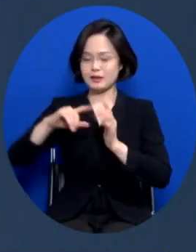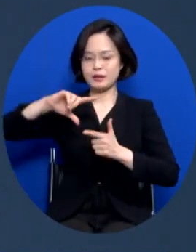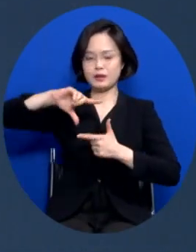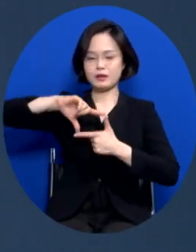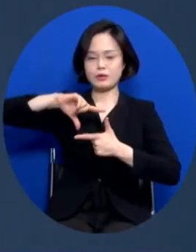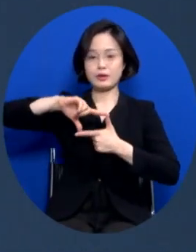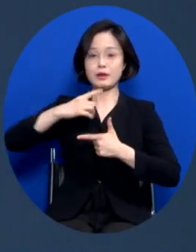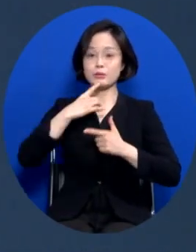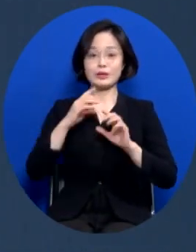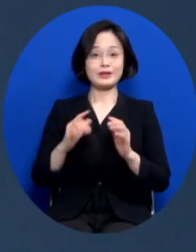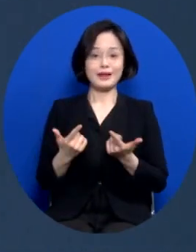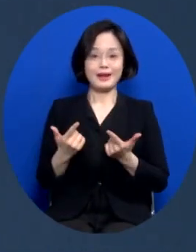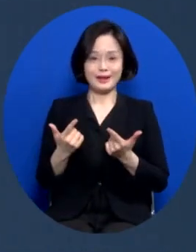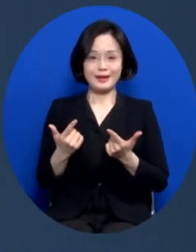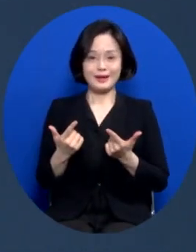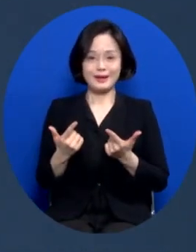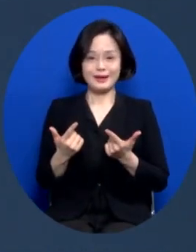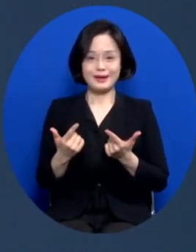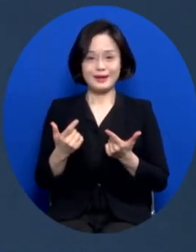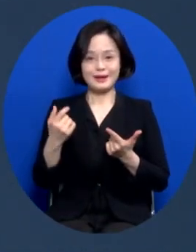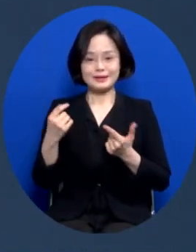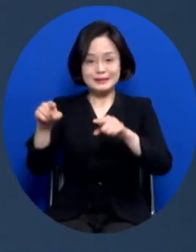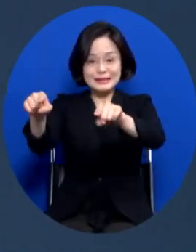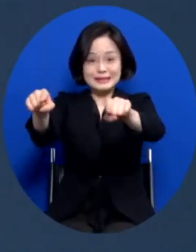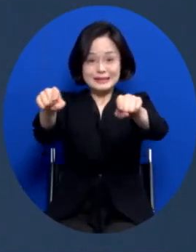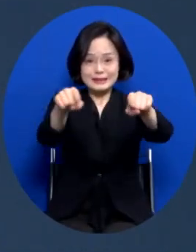아니라 우리 전국의